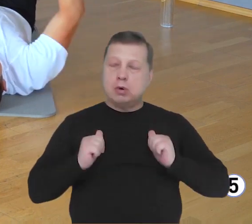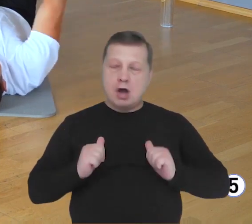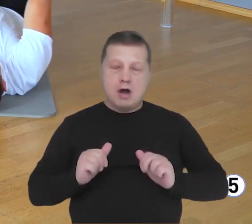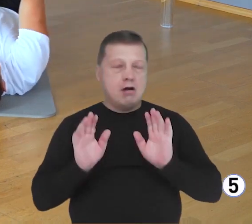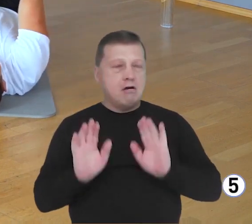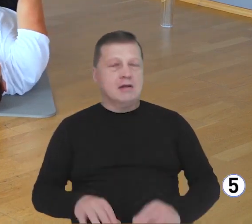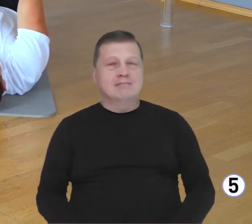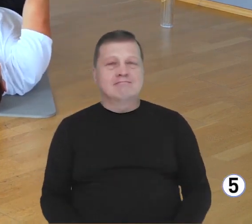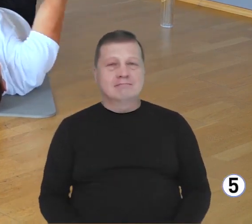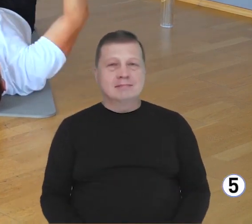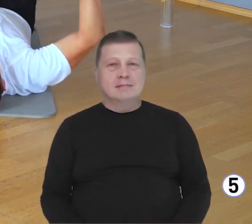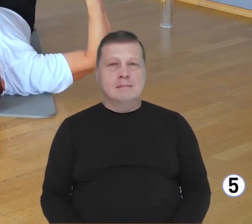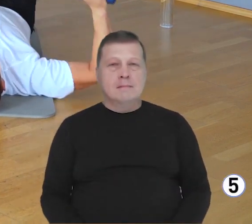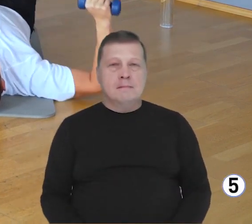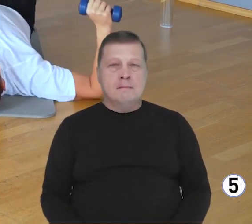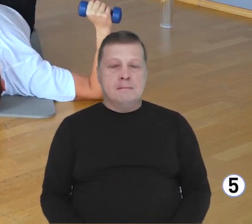Powoli, spokojnie.